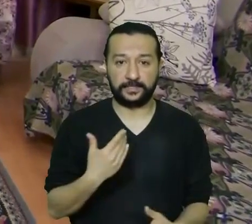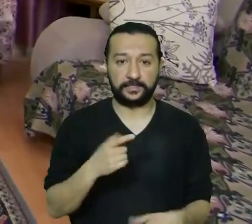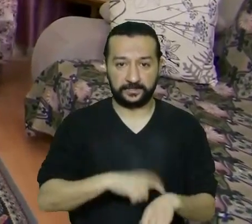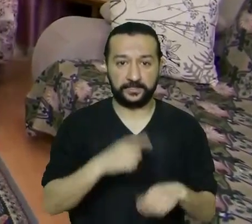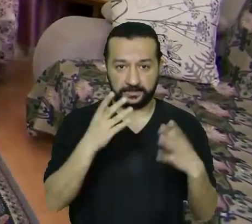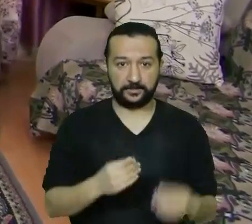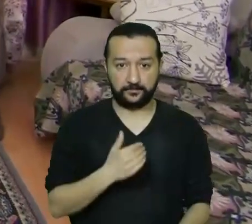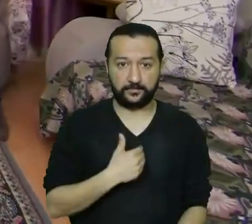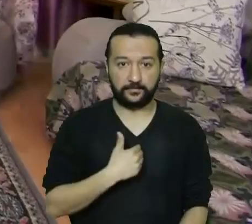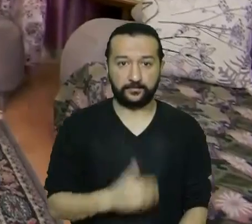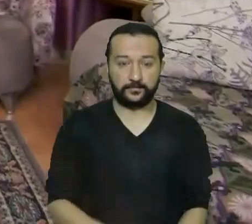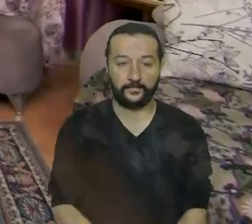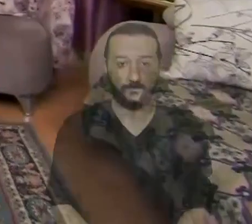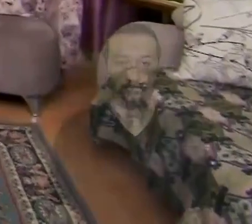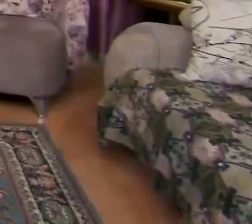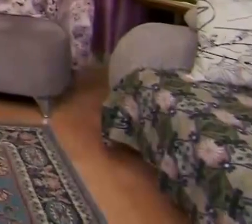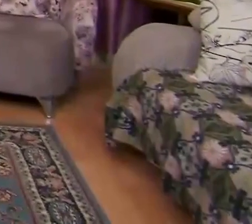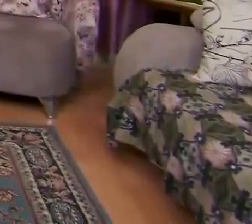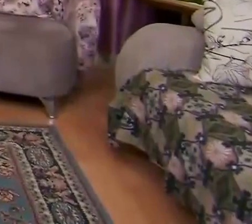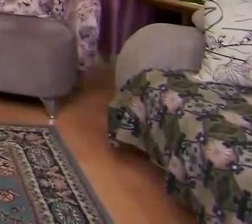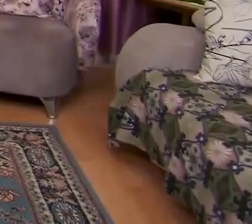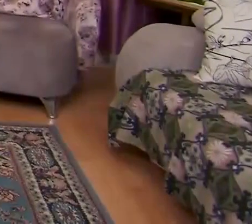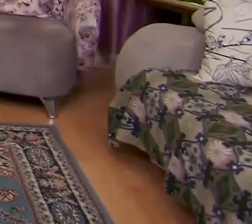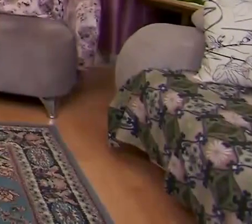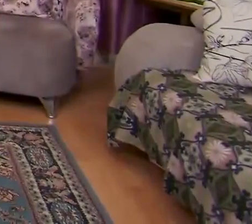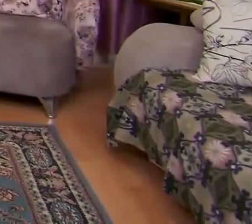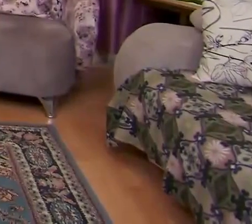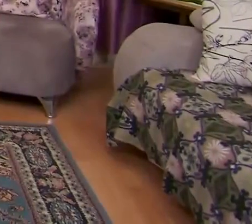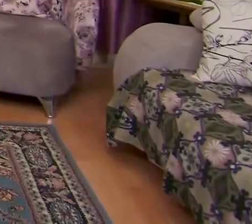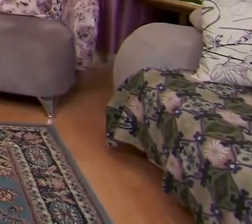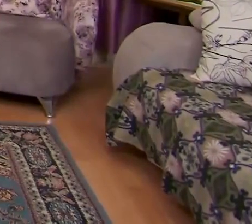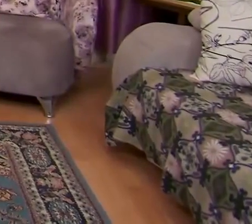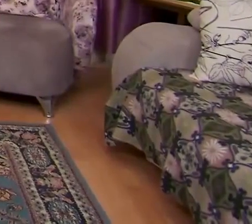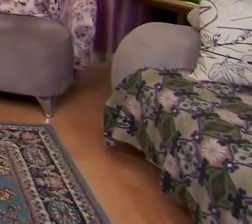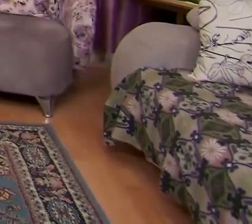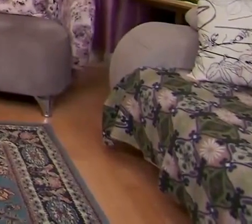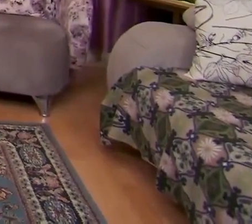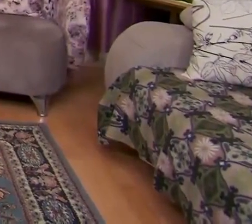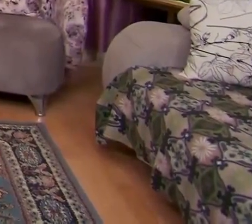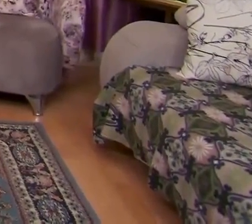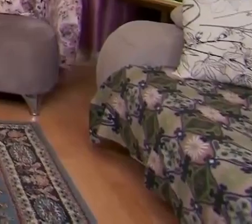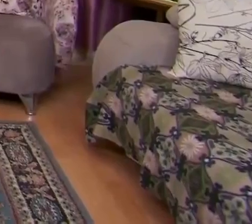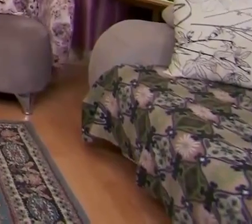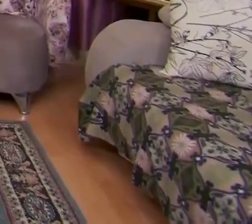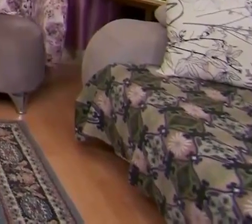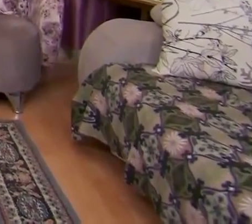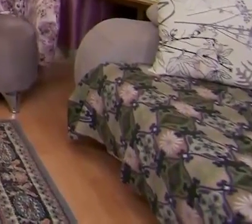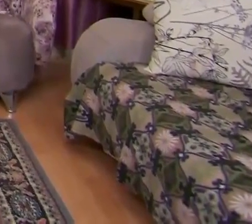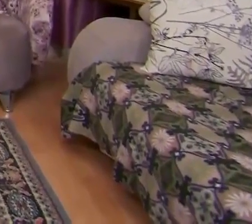miyim acaba? Nota sehpasını kapıp koştu. Üzerinde kadife spor bir ceket, dar bir pantolon.